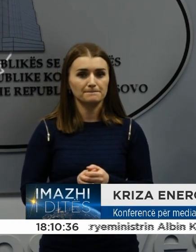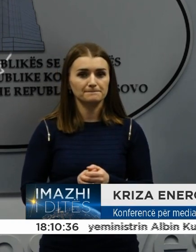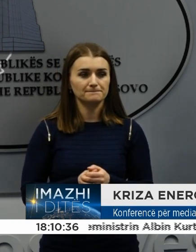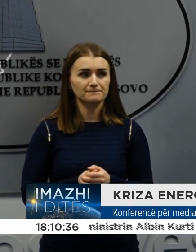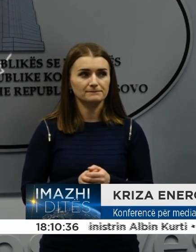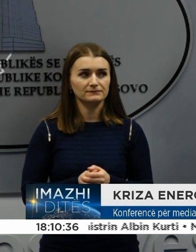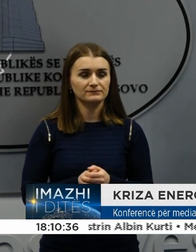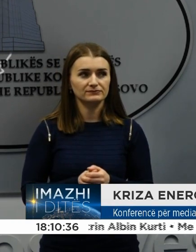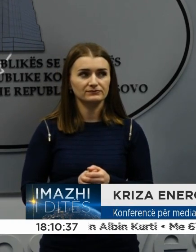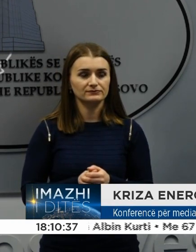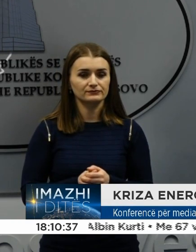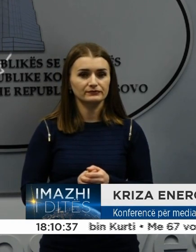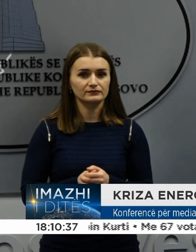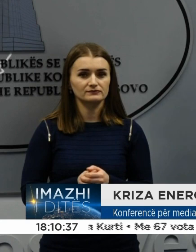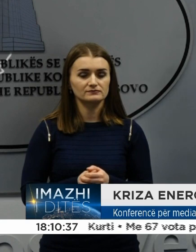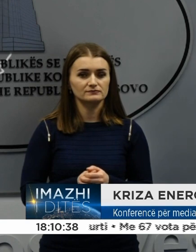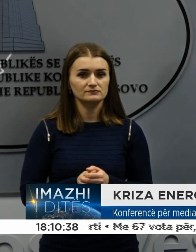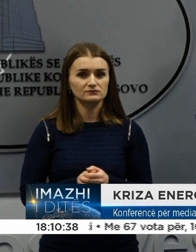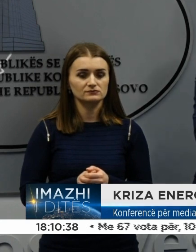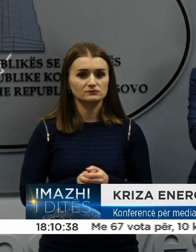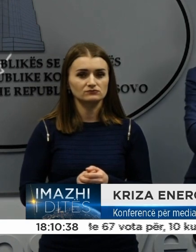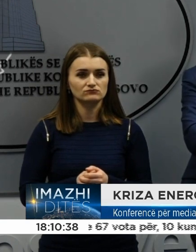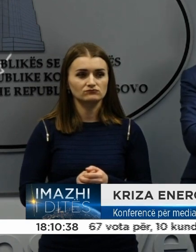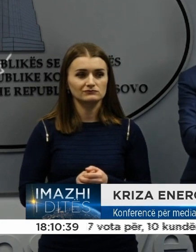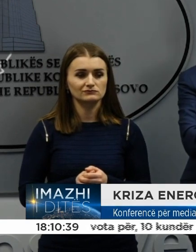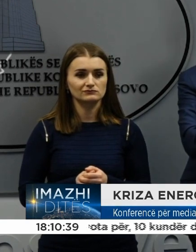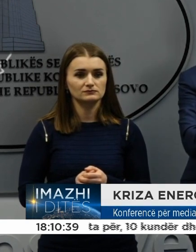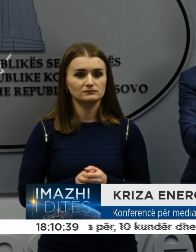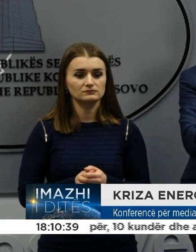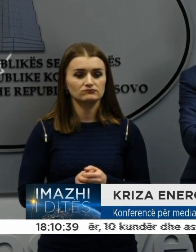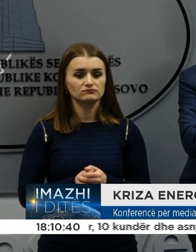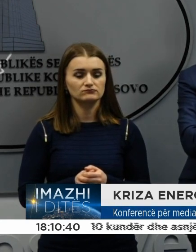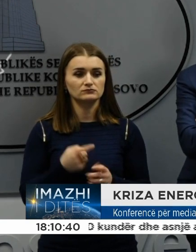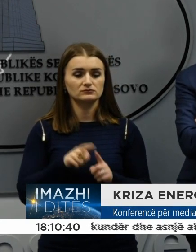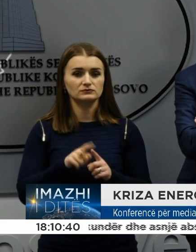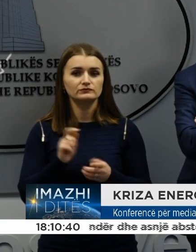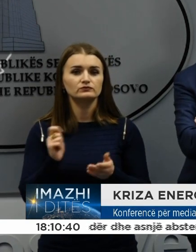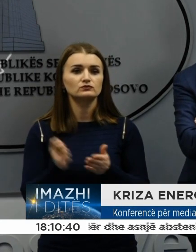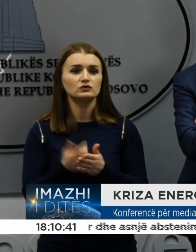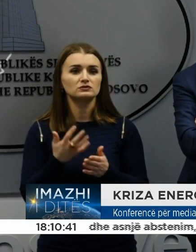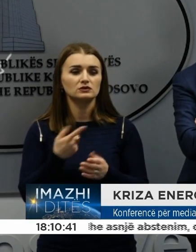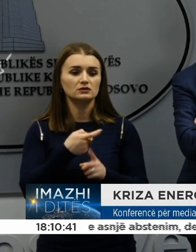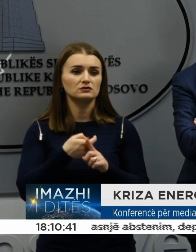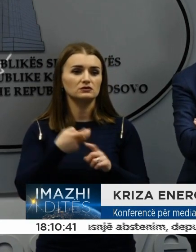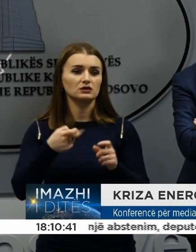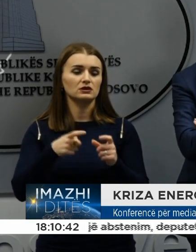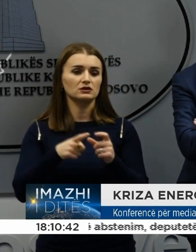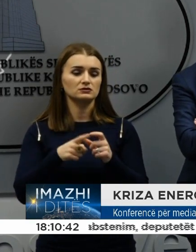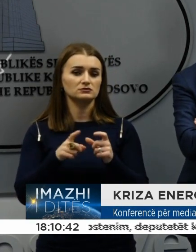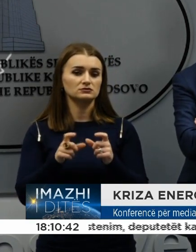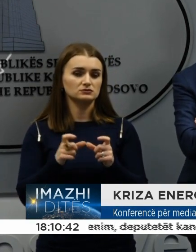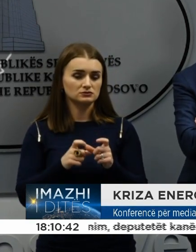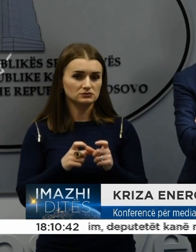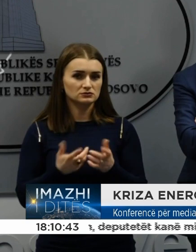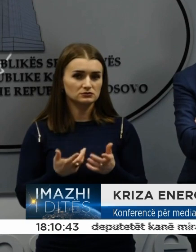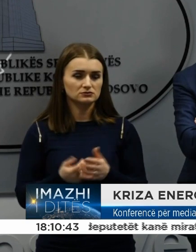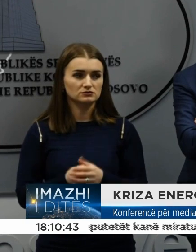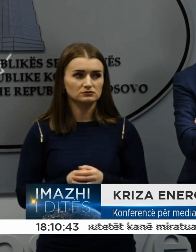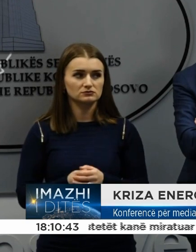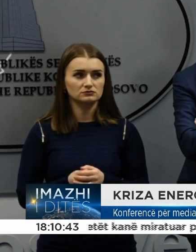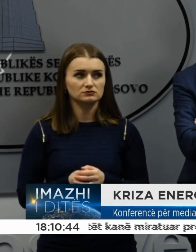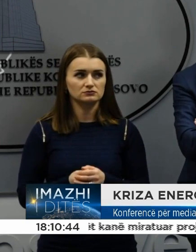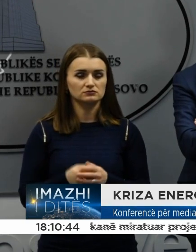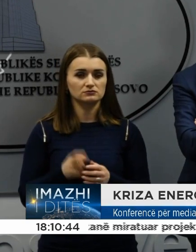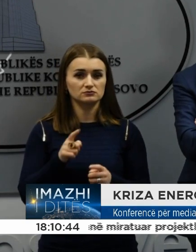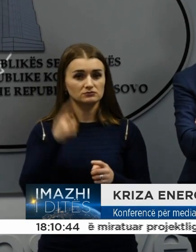Ato e shet me çmimin që e ka të aprovum Keci nga Zoreja. Jo, është më i